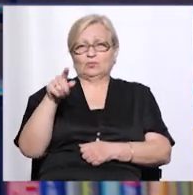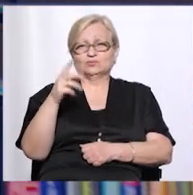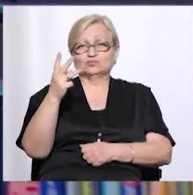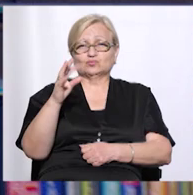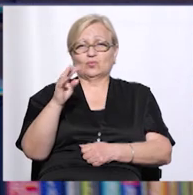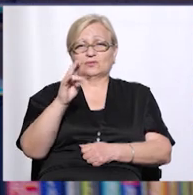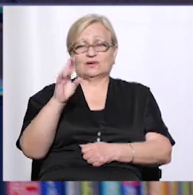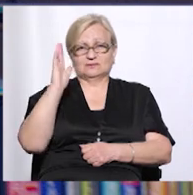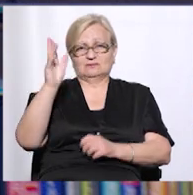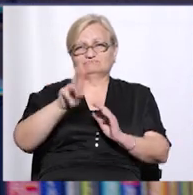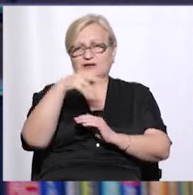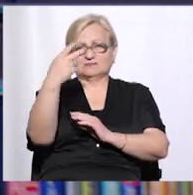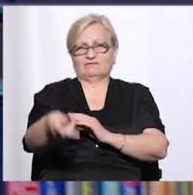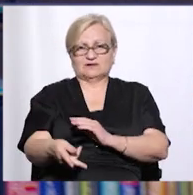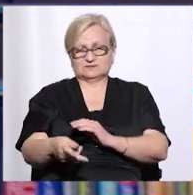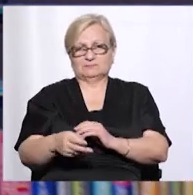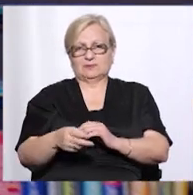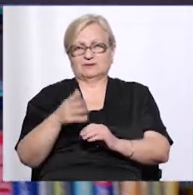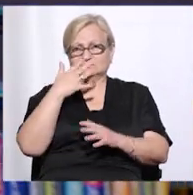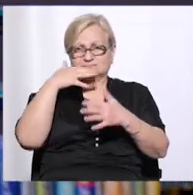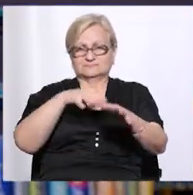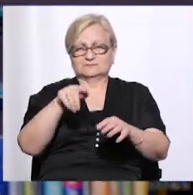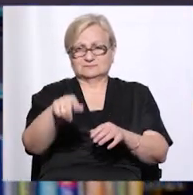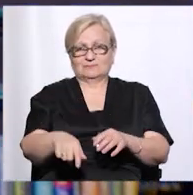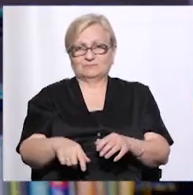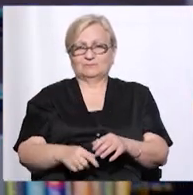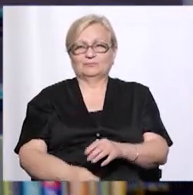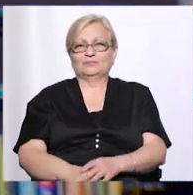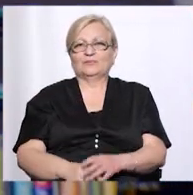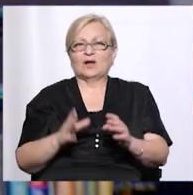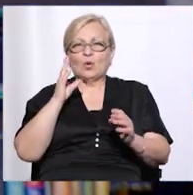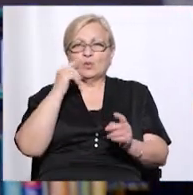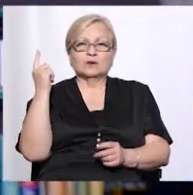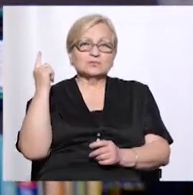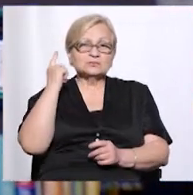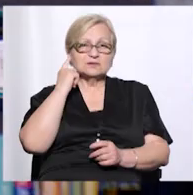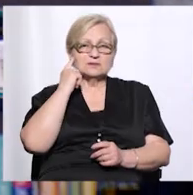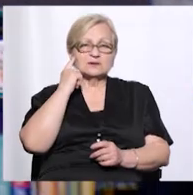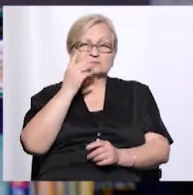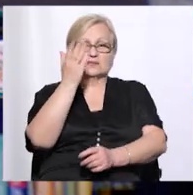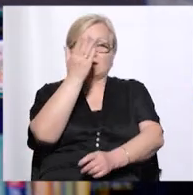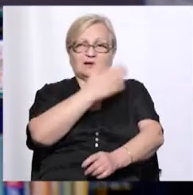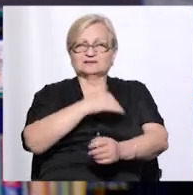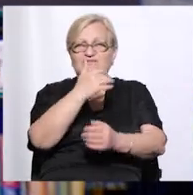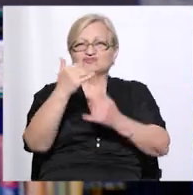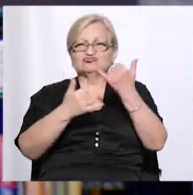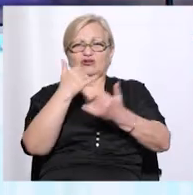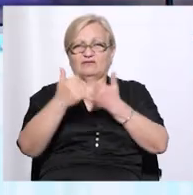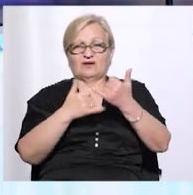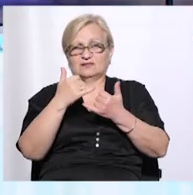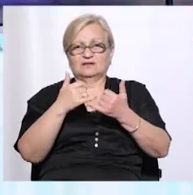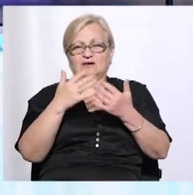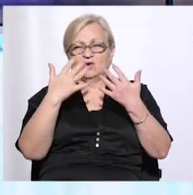შორენა სიცოცხლეს, ხო, ისიც ქარაფებიდან გადაეშვება, როდესაც გაიგებს არსაკიძისთვის მკლავის მოკვეთის ტრაგედიას,